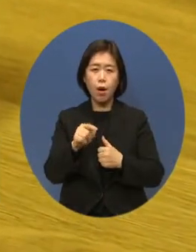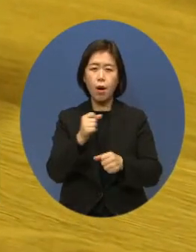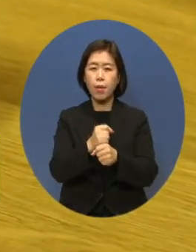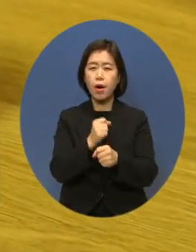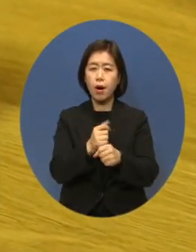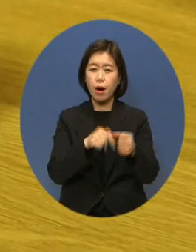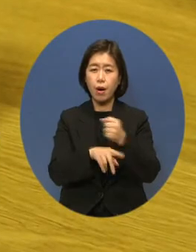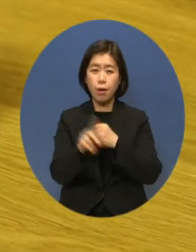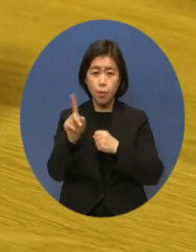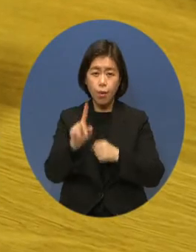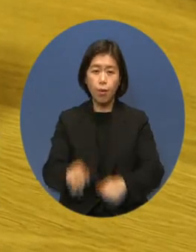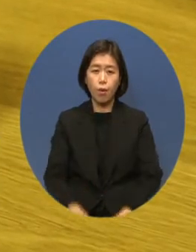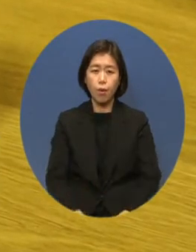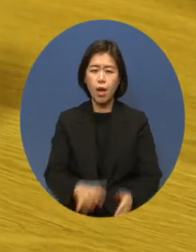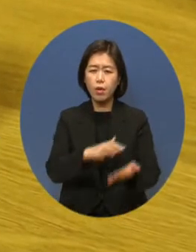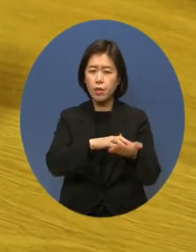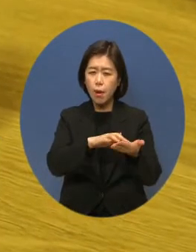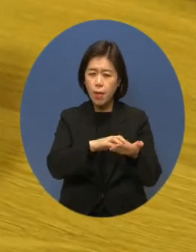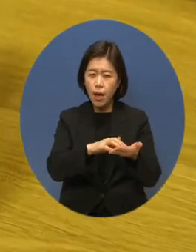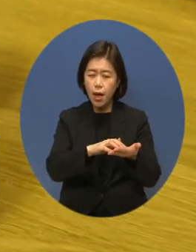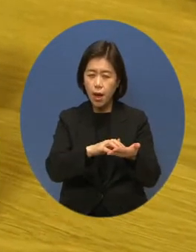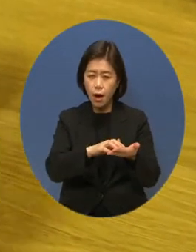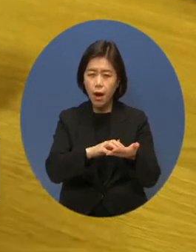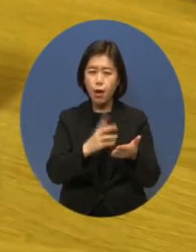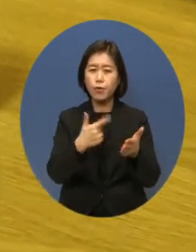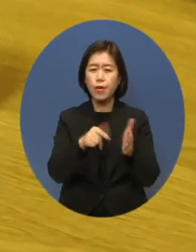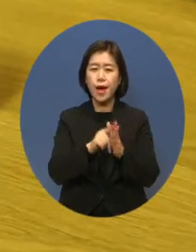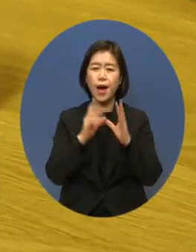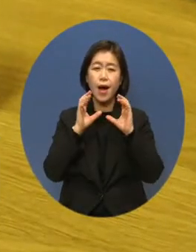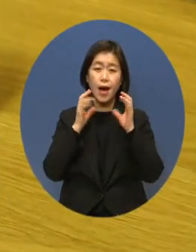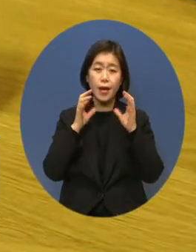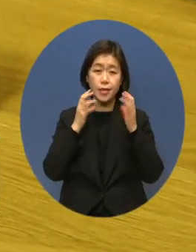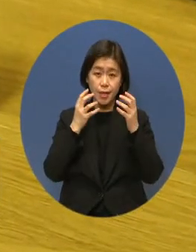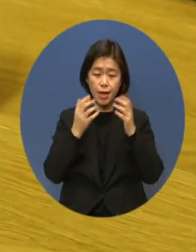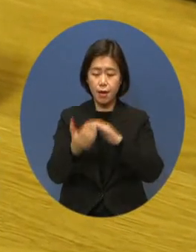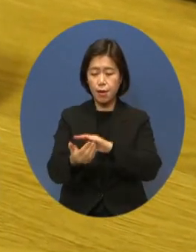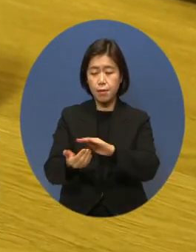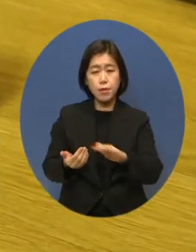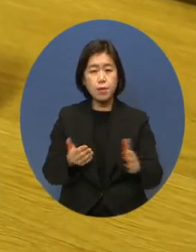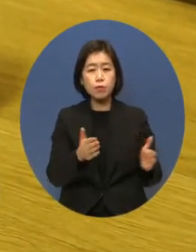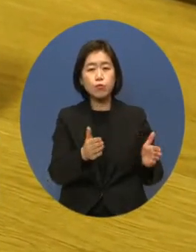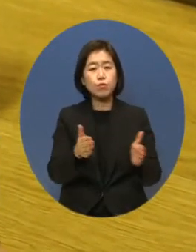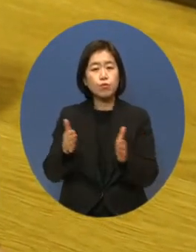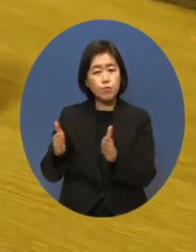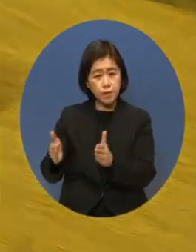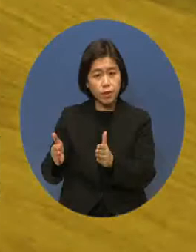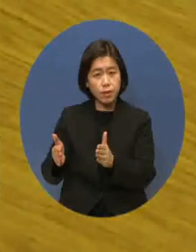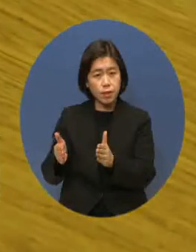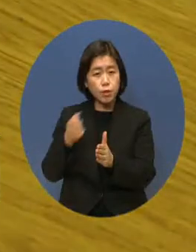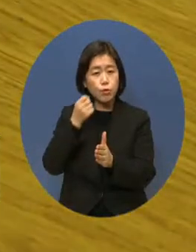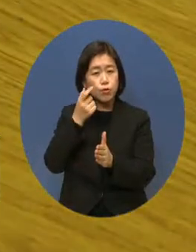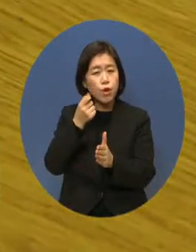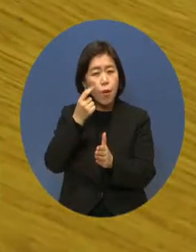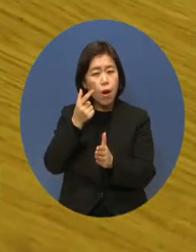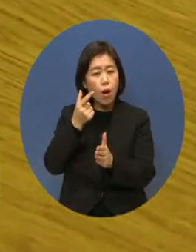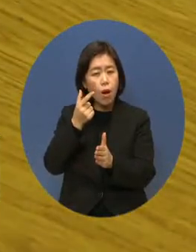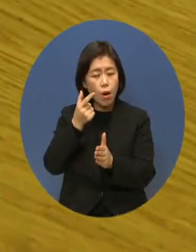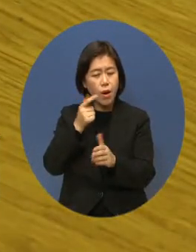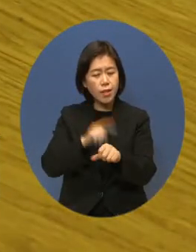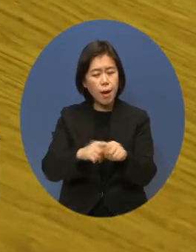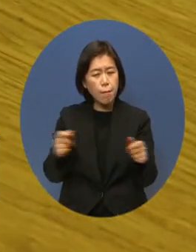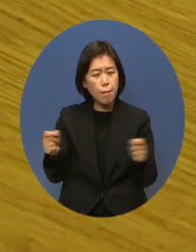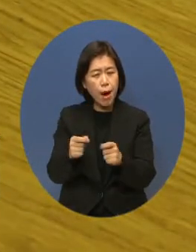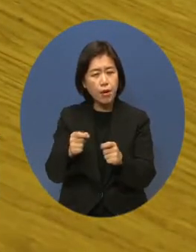목적은 점자 학습을 하기 위한 아이들의 사전 준비 시간을 6개월을 줄이자라는